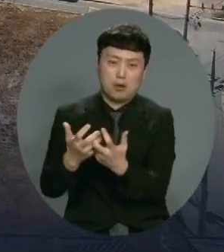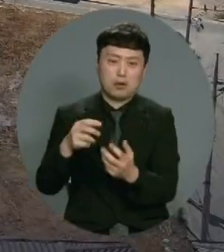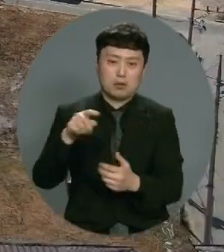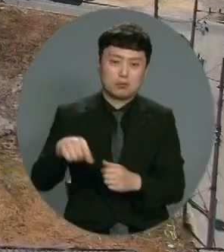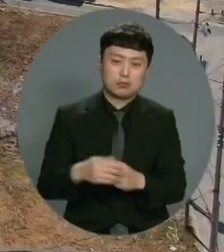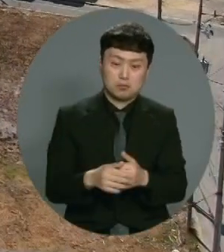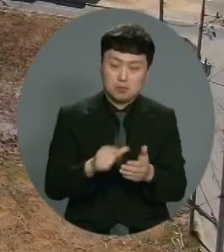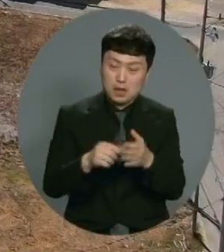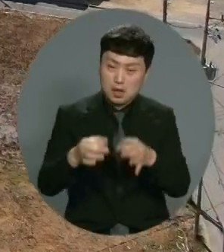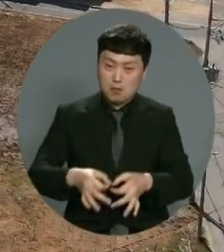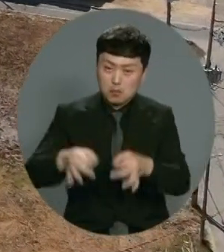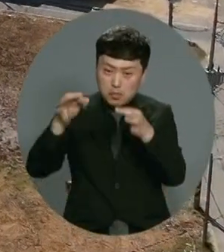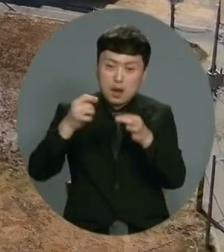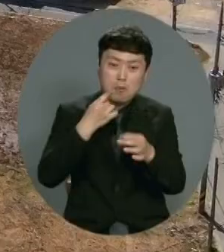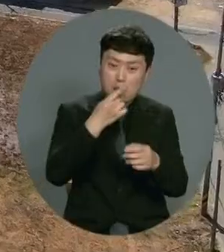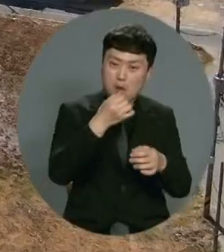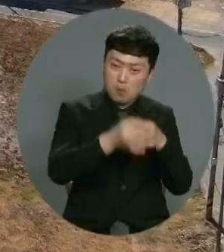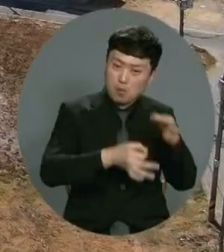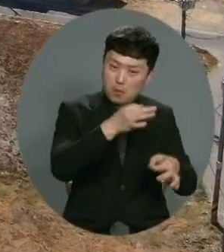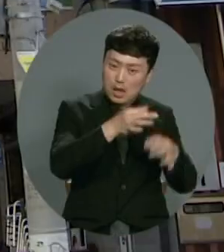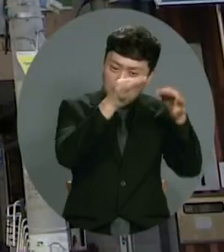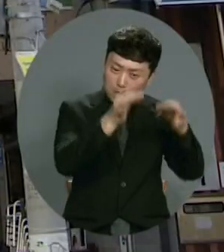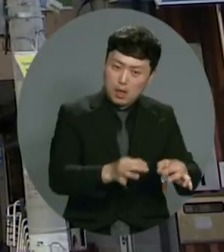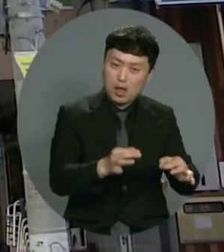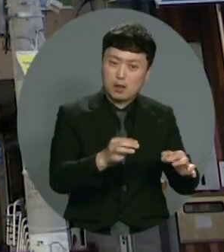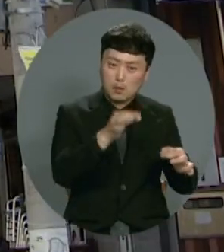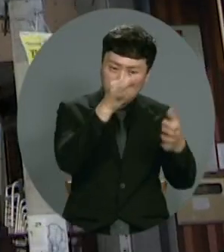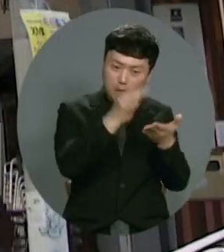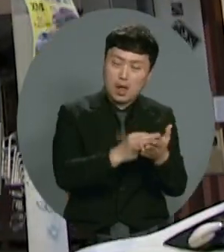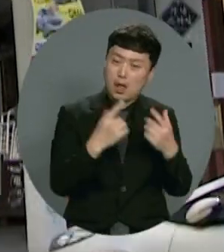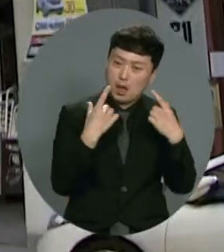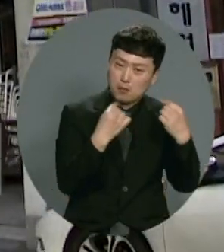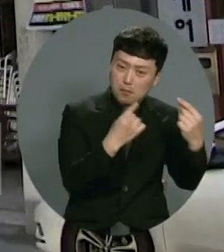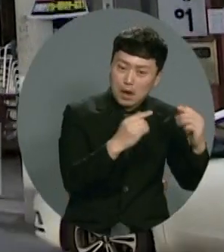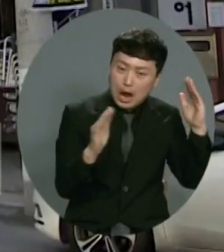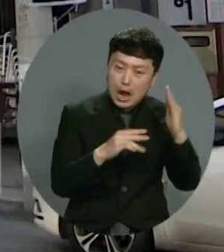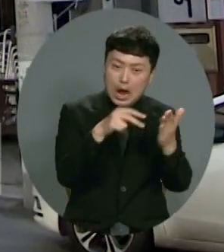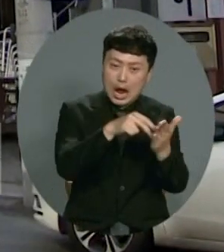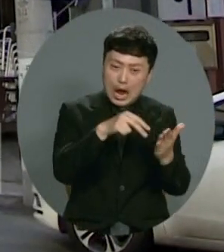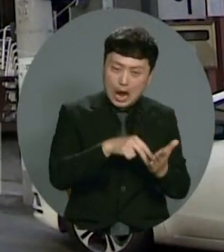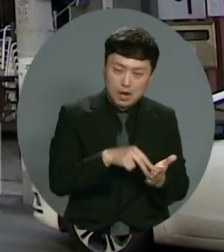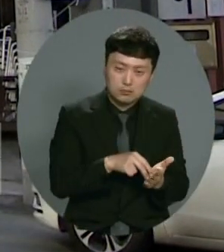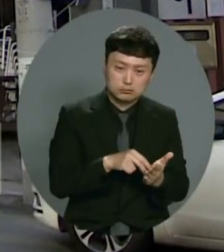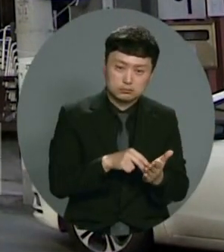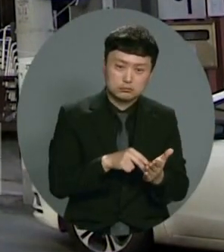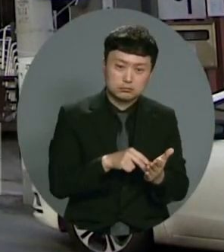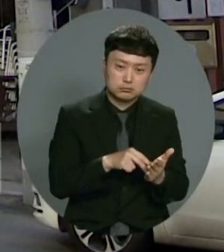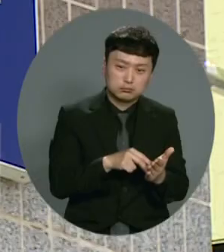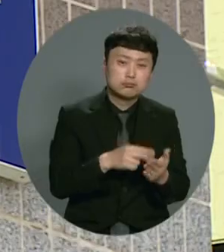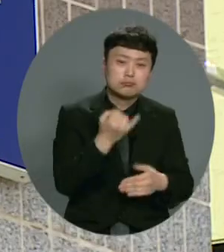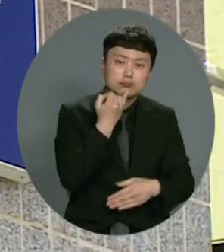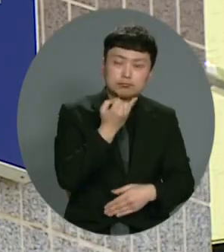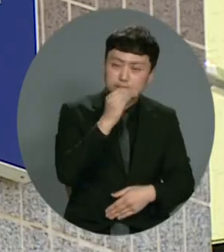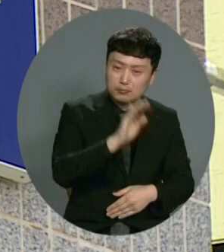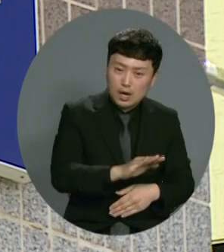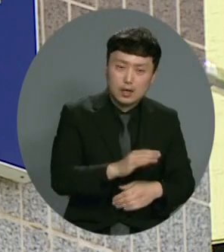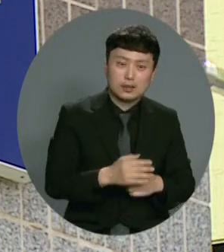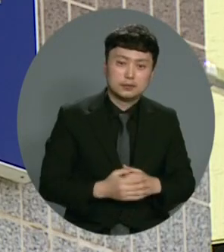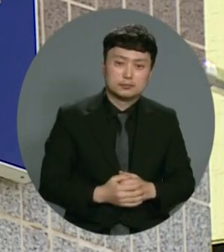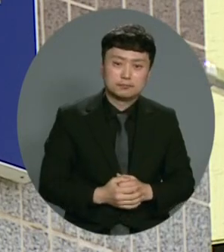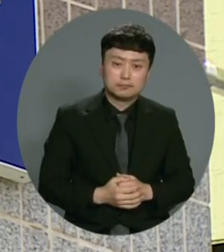1등하는 물가 속에서 월세가 동결되거나 내려간 소식은 분명 대학생의 생활비 부담에는 도움되는 소식이겠지만